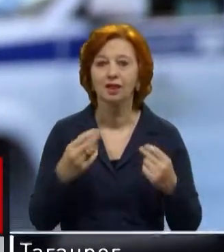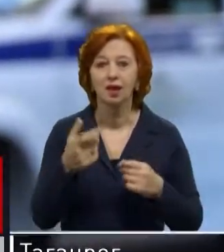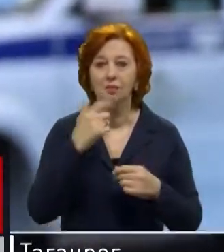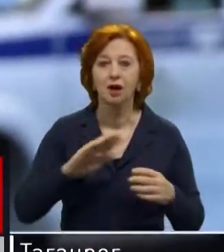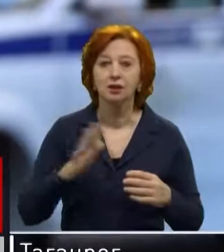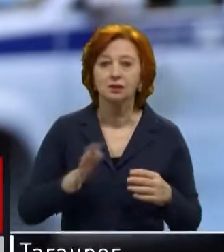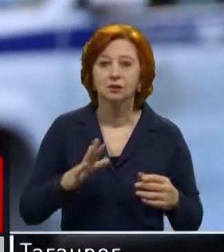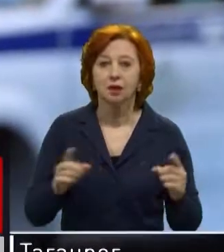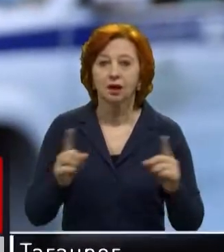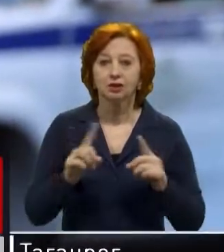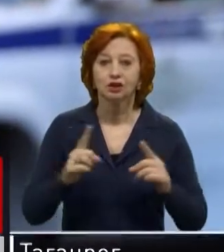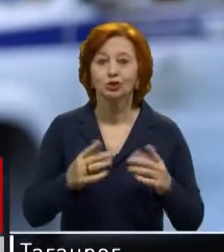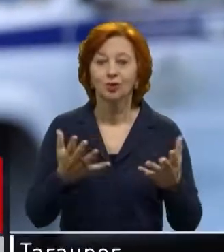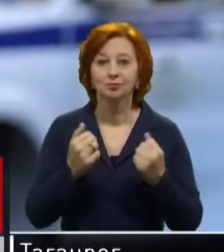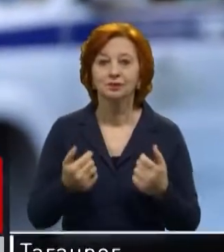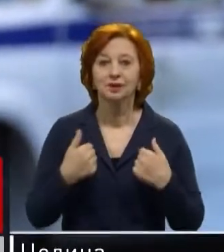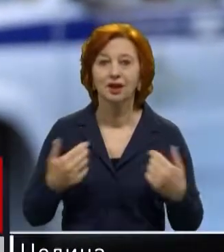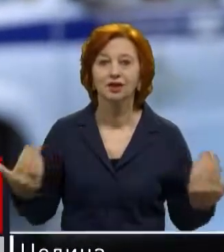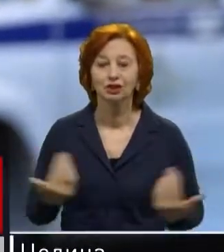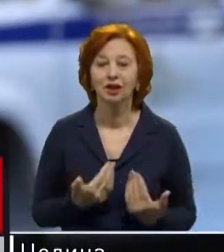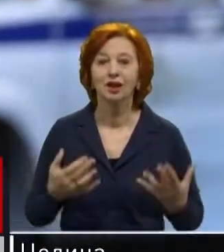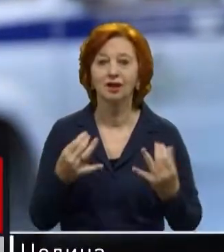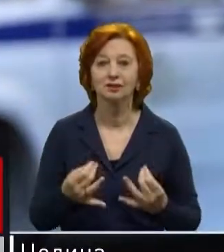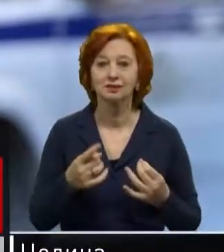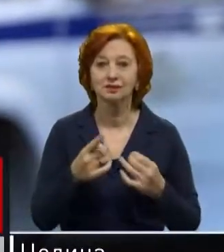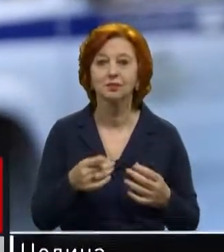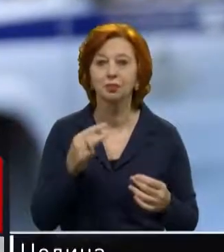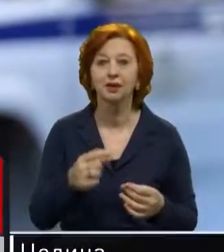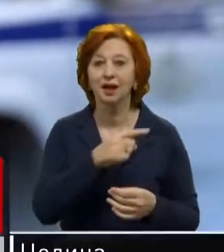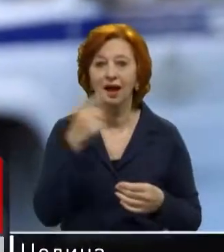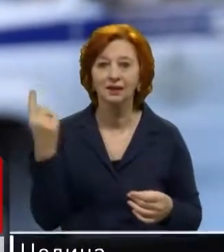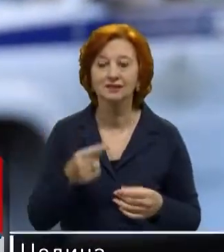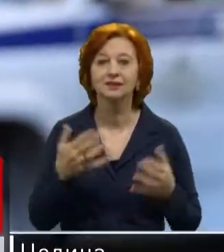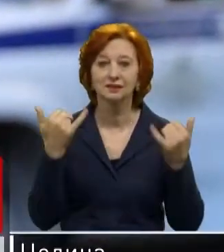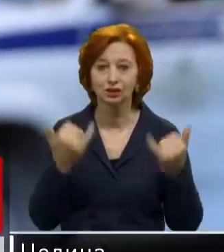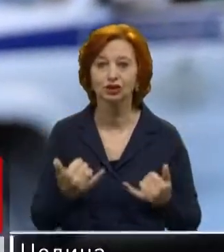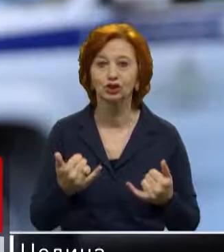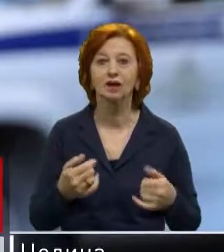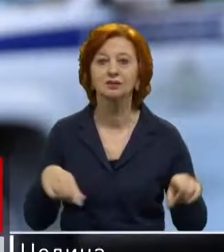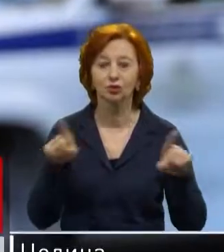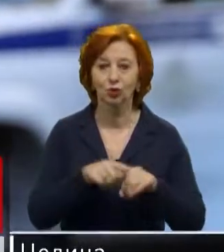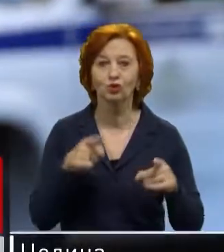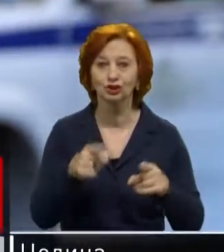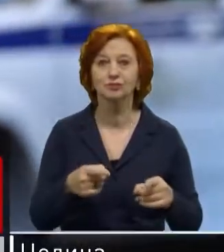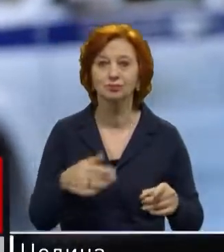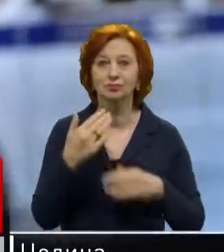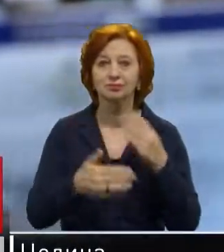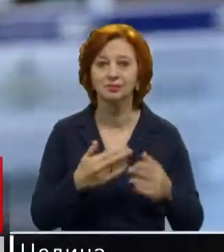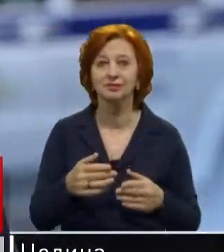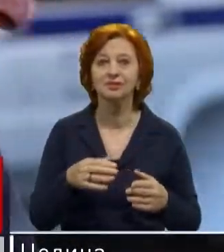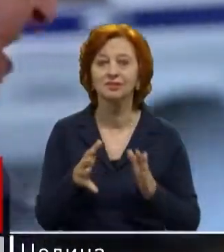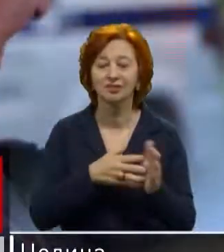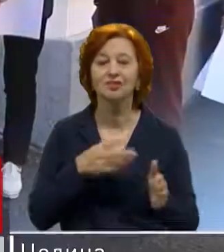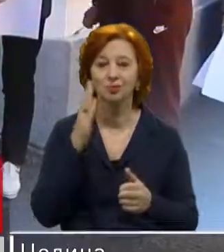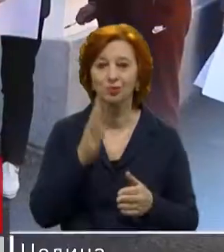советский человек, я жила при России. И сейчас, конечно, этого очень хочу. Наталья